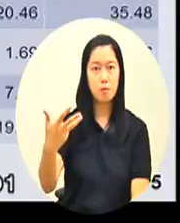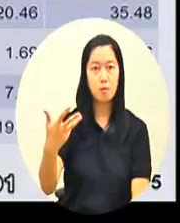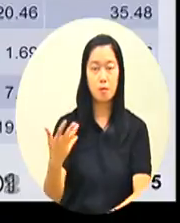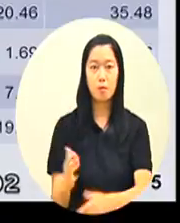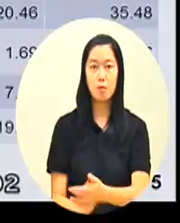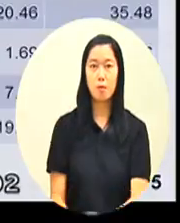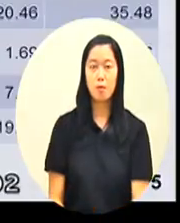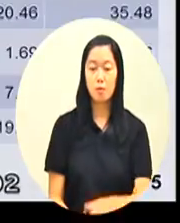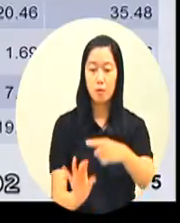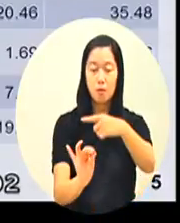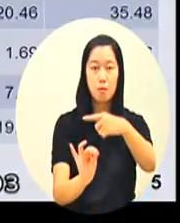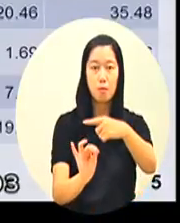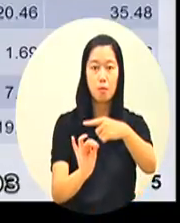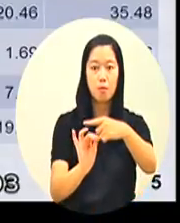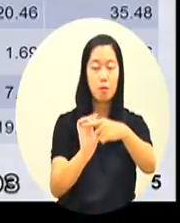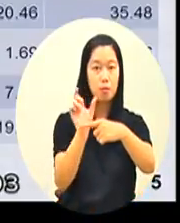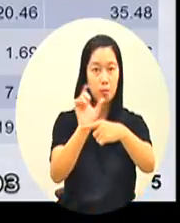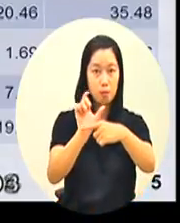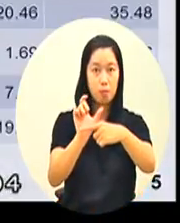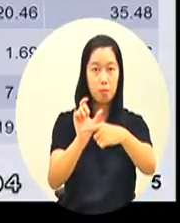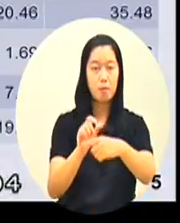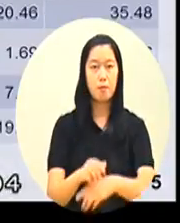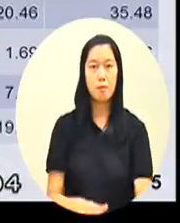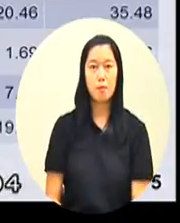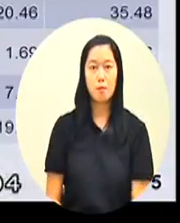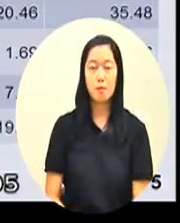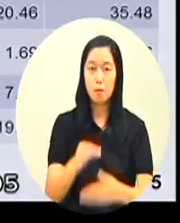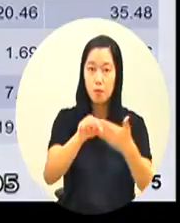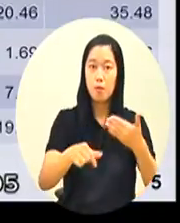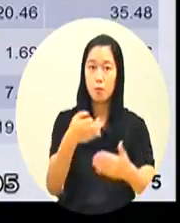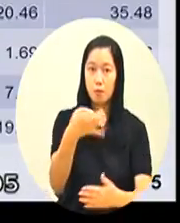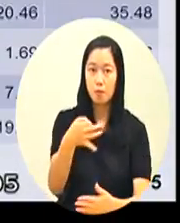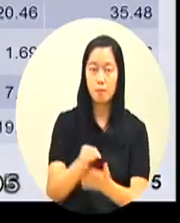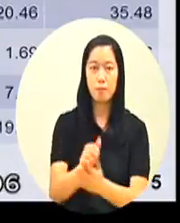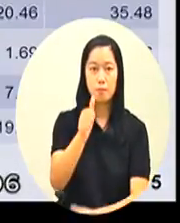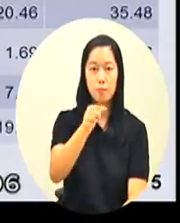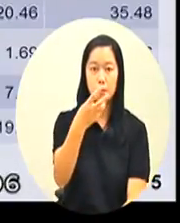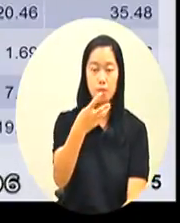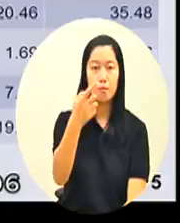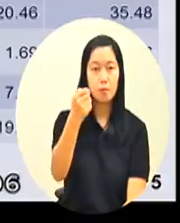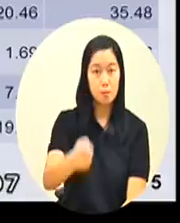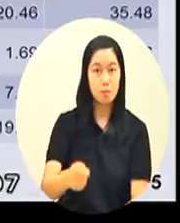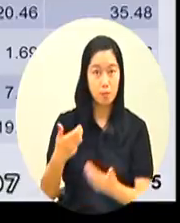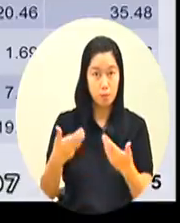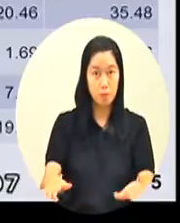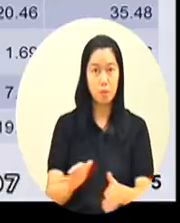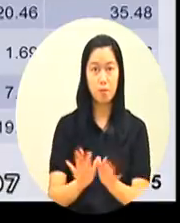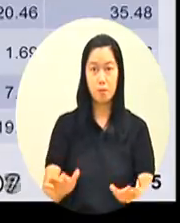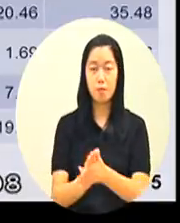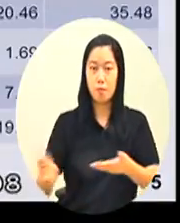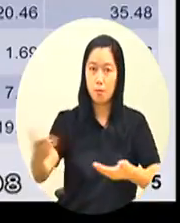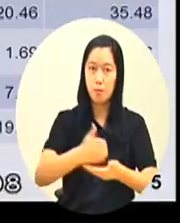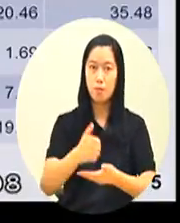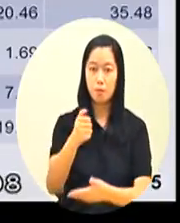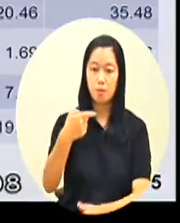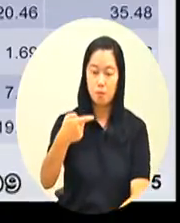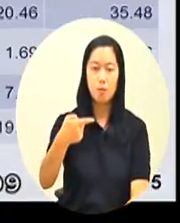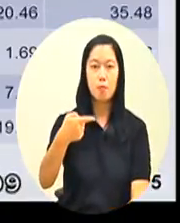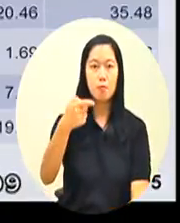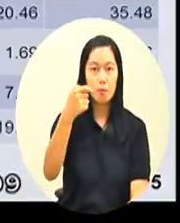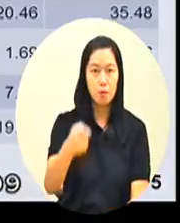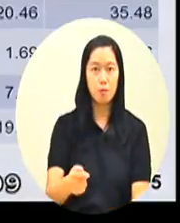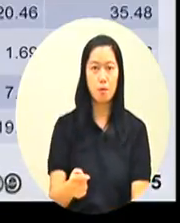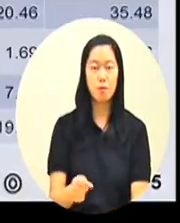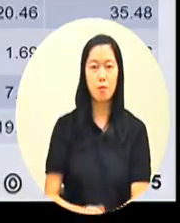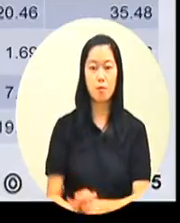率将近 60%， 那规费的预算数有53亿多，目前收入已经有51亿多，达成率